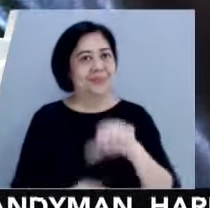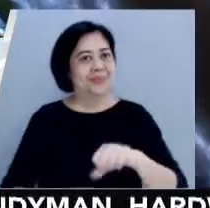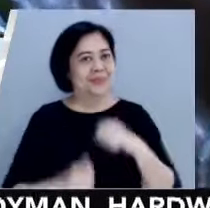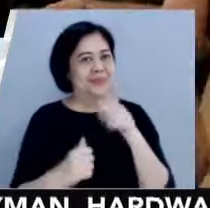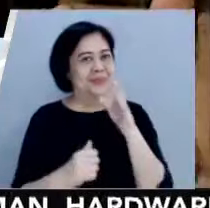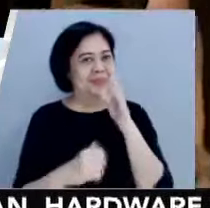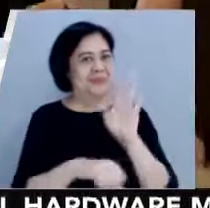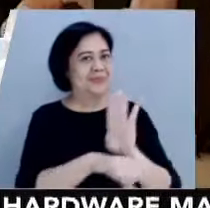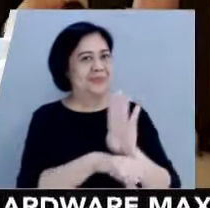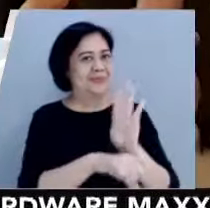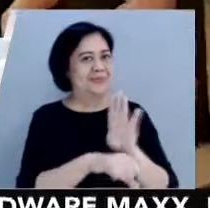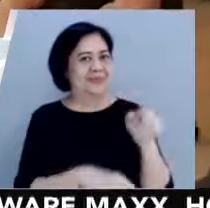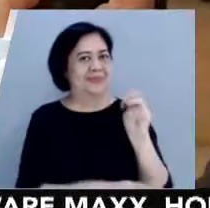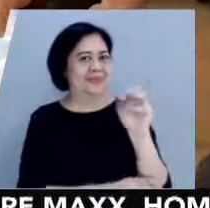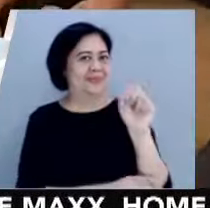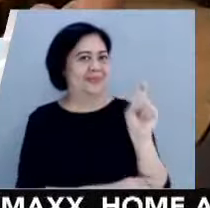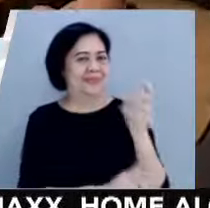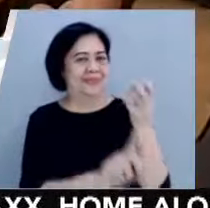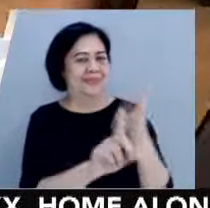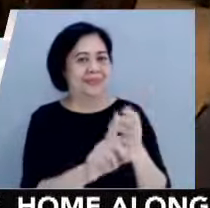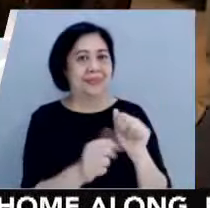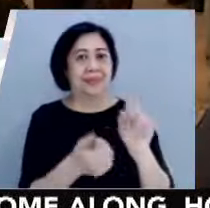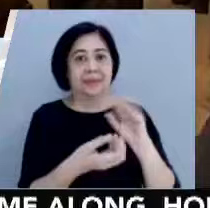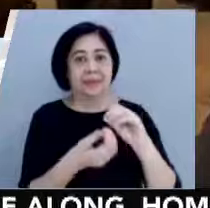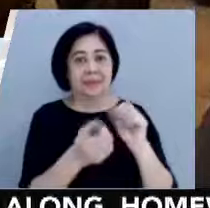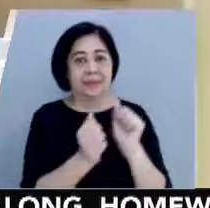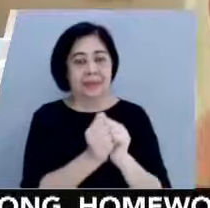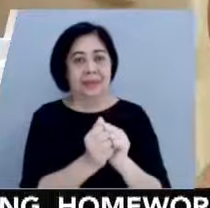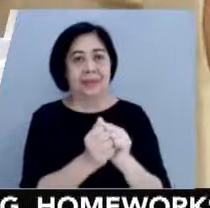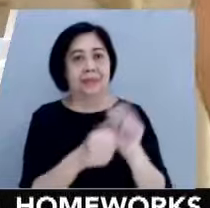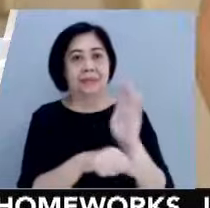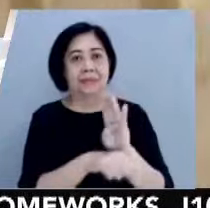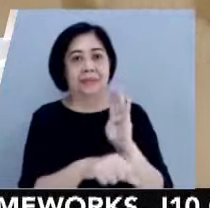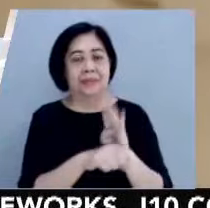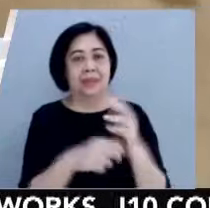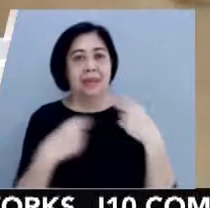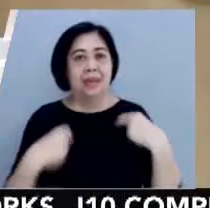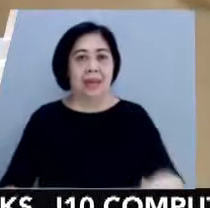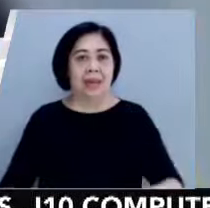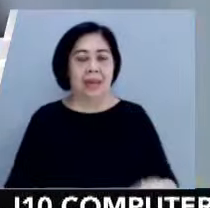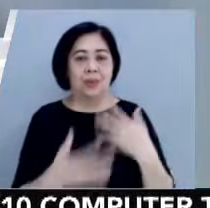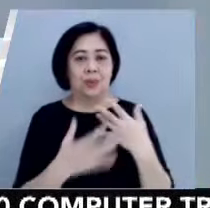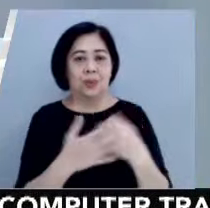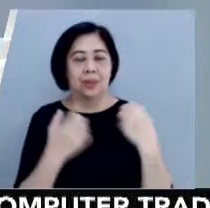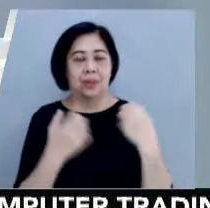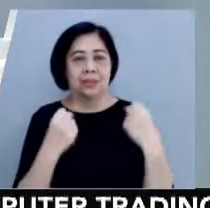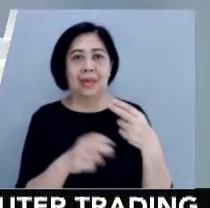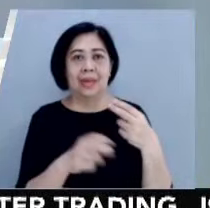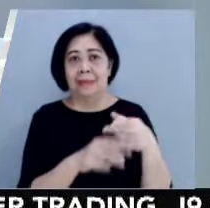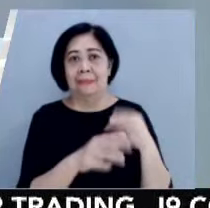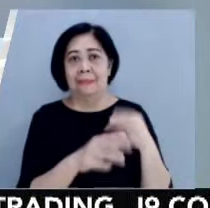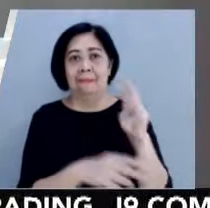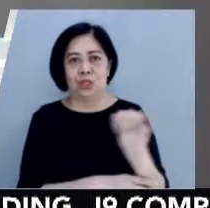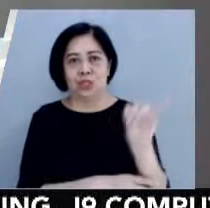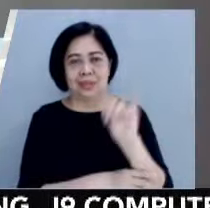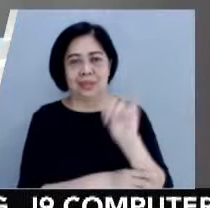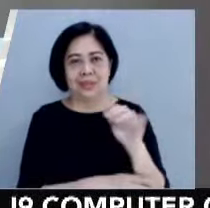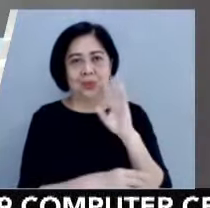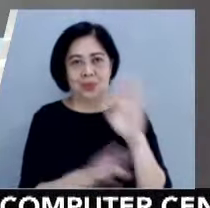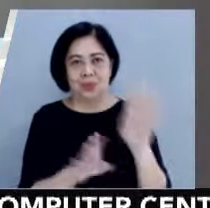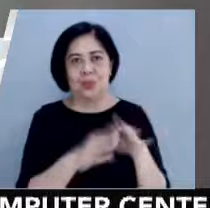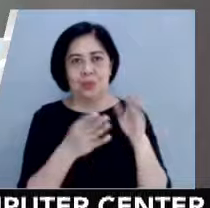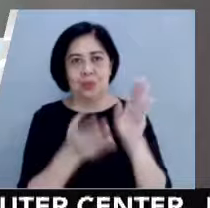si Max. Kasosyo niya sa kanyang health and wellness business ang kaibigang si Michelle D. Magbubukas din siya sa Boracay